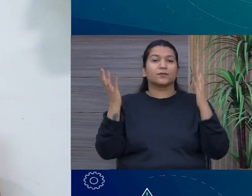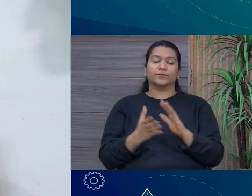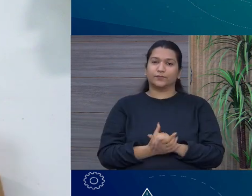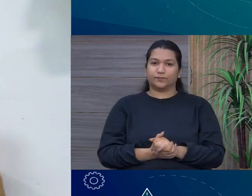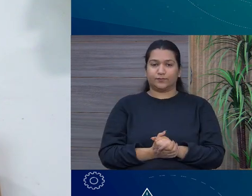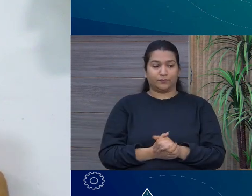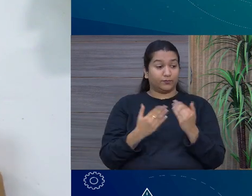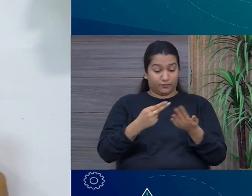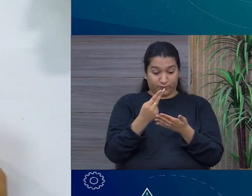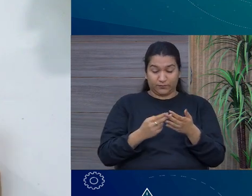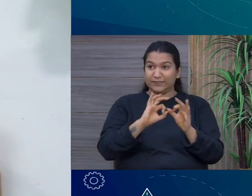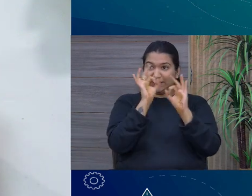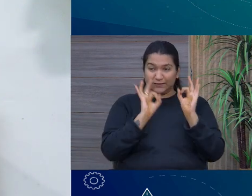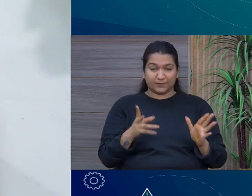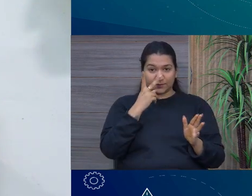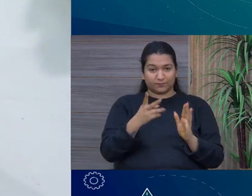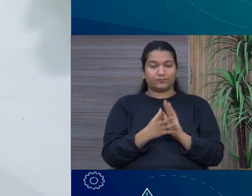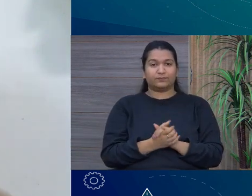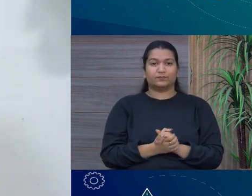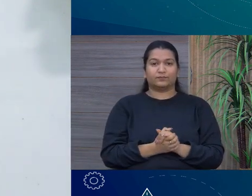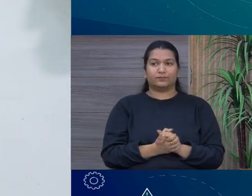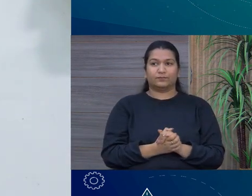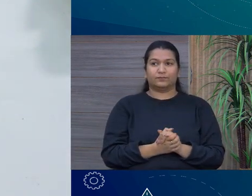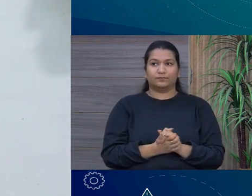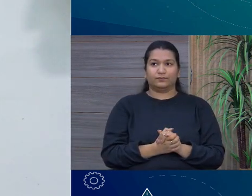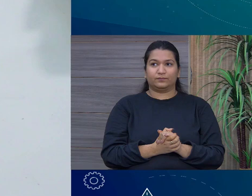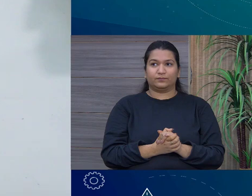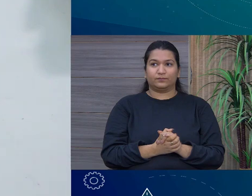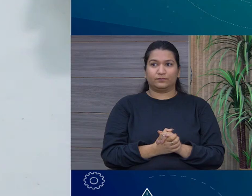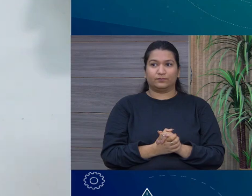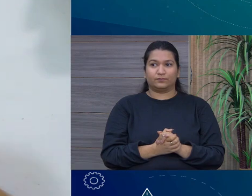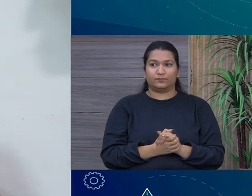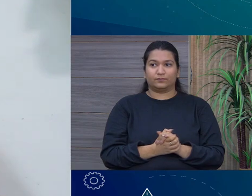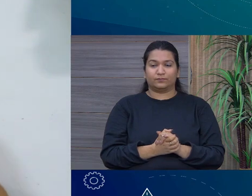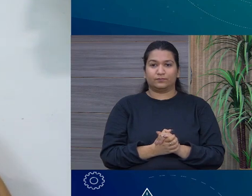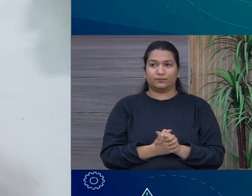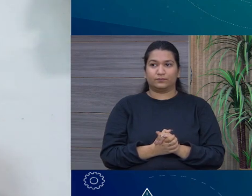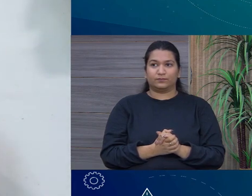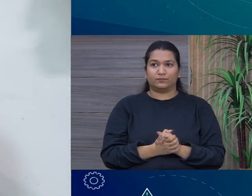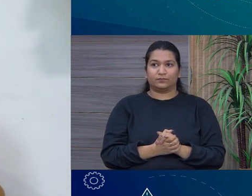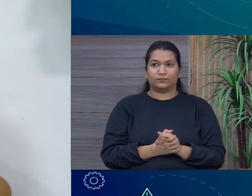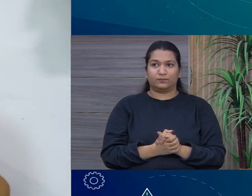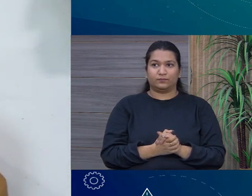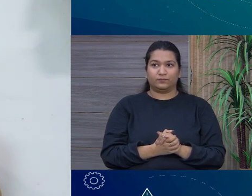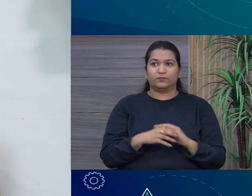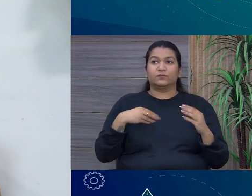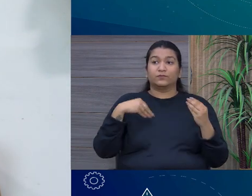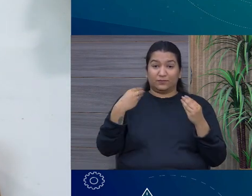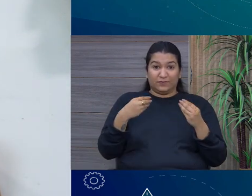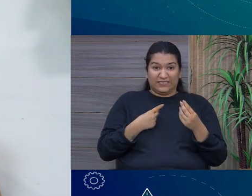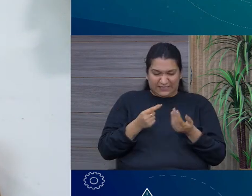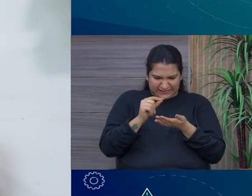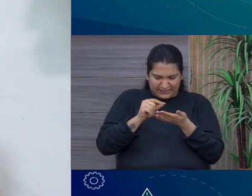सकती हैं। चलिए यहाँ पर नियाजी का एक लीफ तैयार है, बहुत अच्छे से डेकोरेशन भी हुआ है। जी सर, थोड़ा सा हमने कोशिश करी है कि जितना